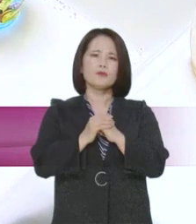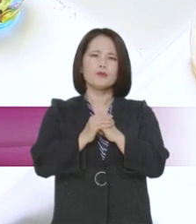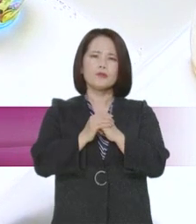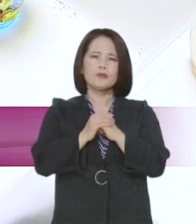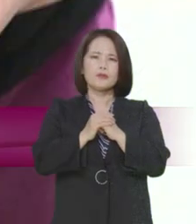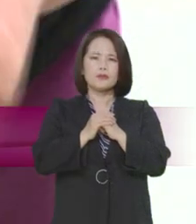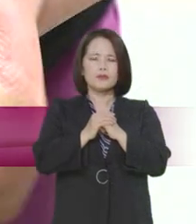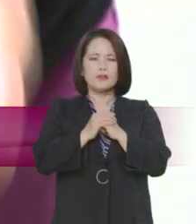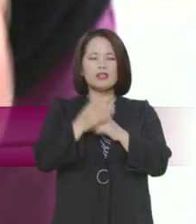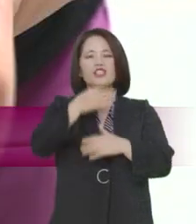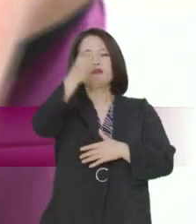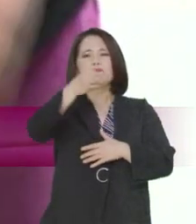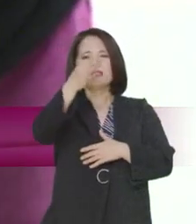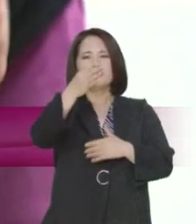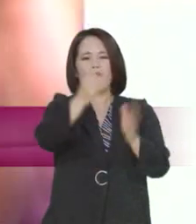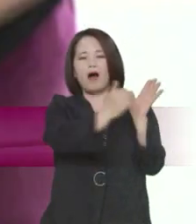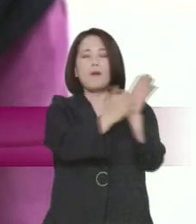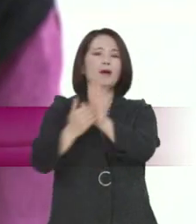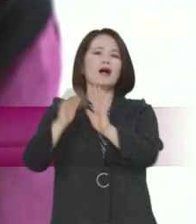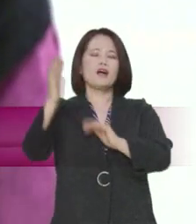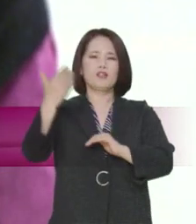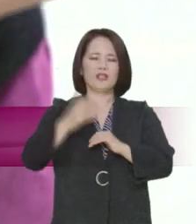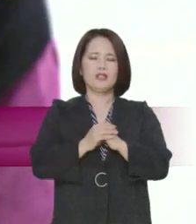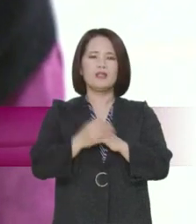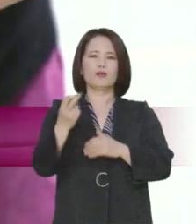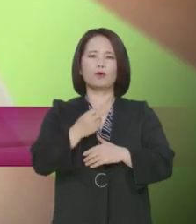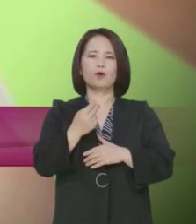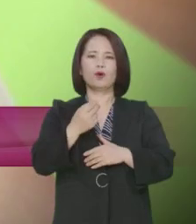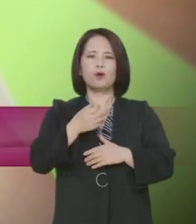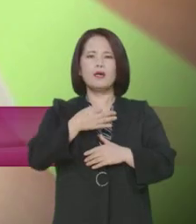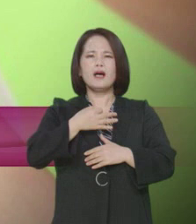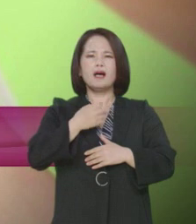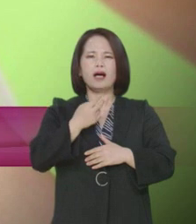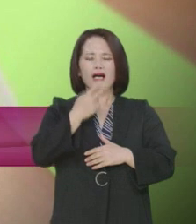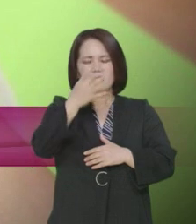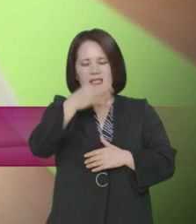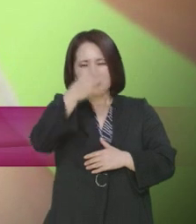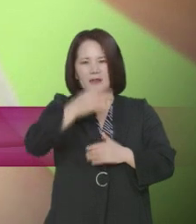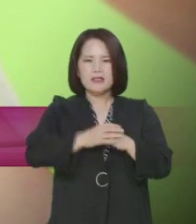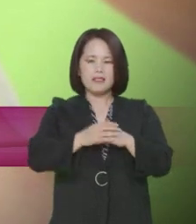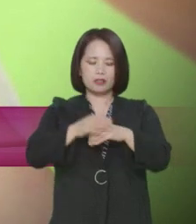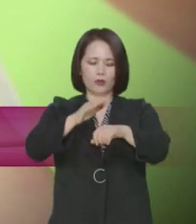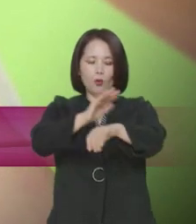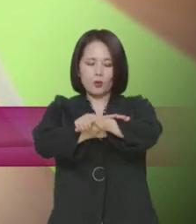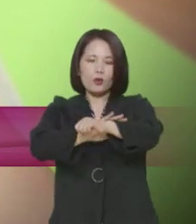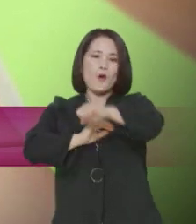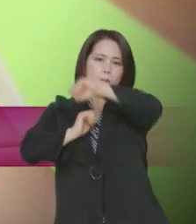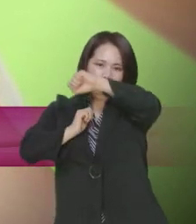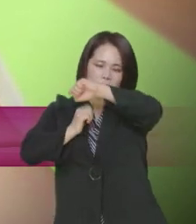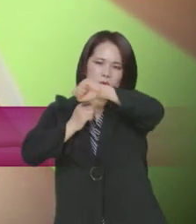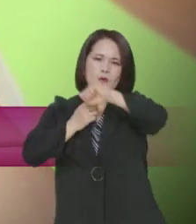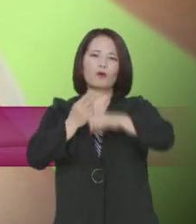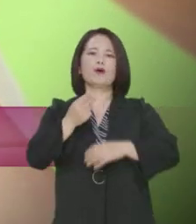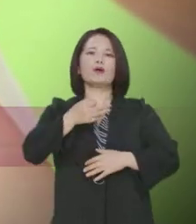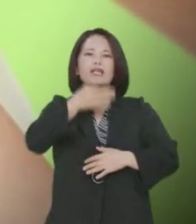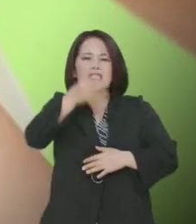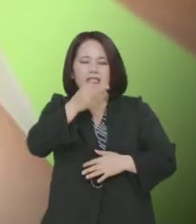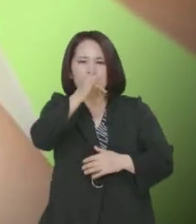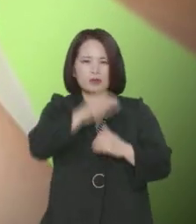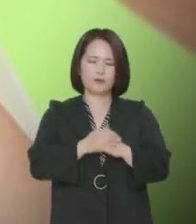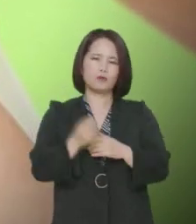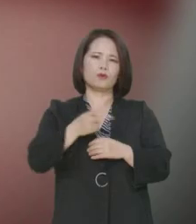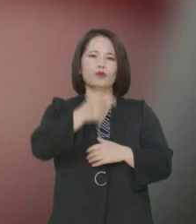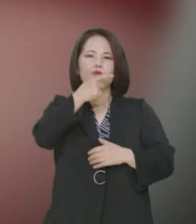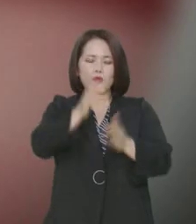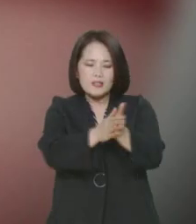치는 것은 나갈 수 있습니다 그리고 기침할 때는 5 소뇌 하시는게 좋구요 흐르는 물에 비눗물로 30점 이상 씻거나